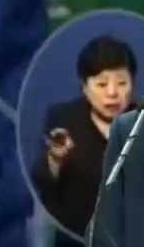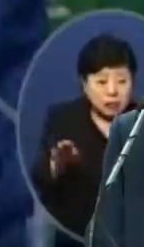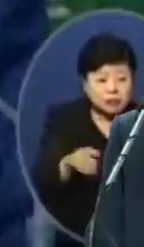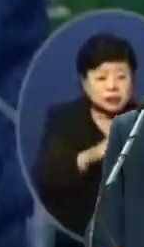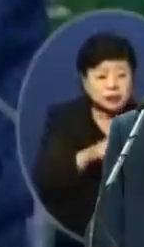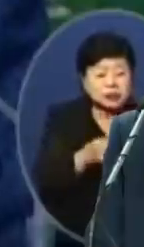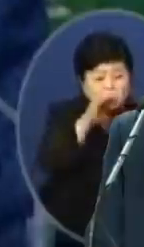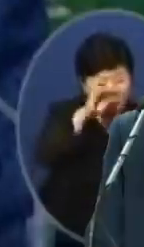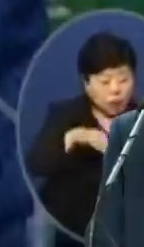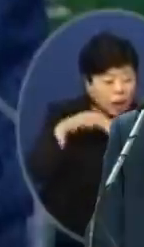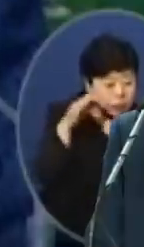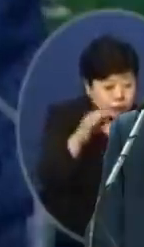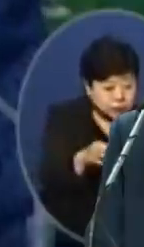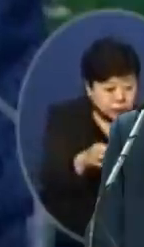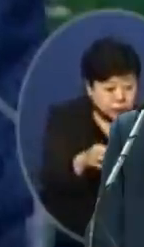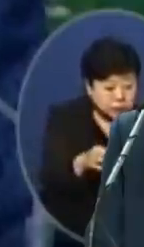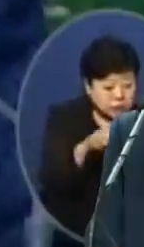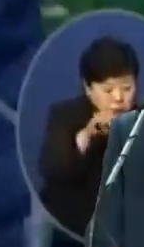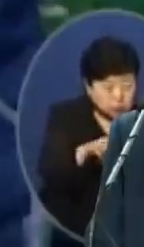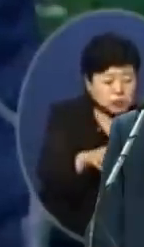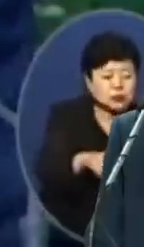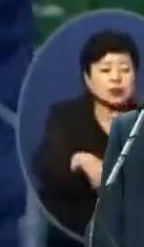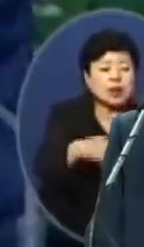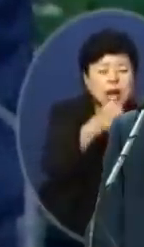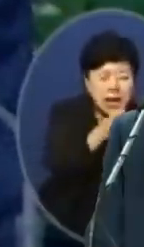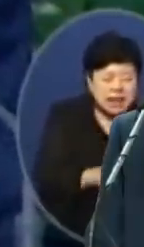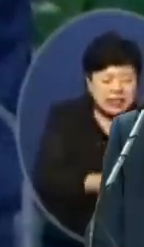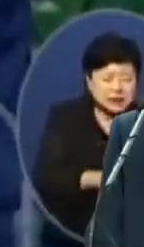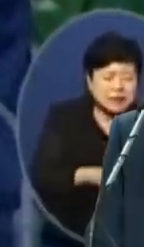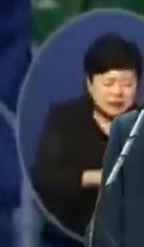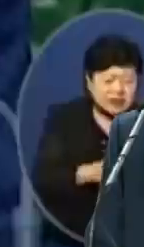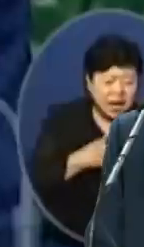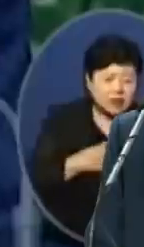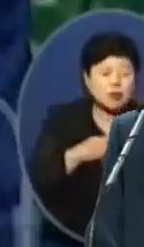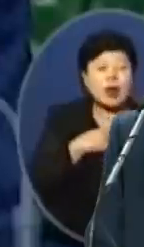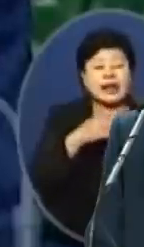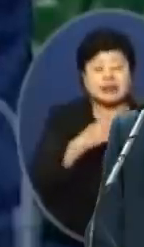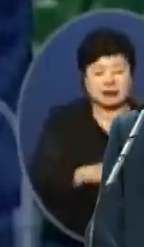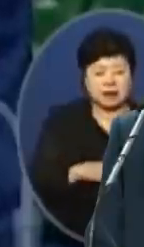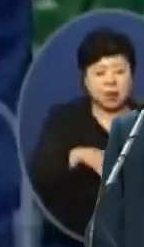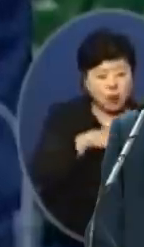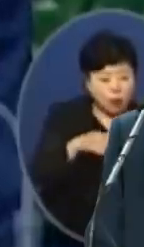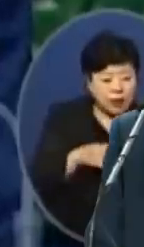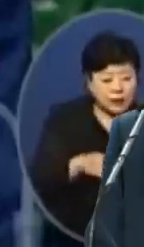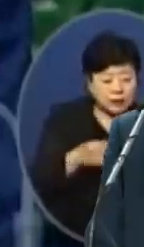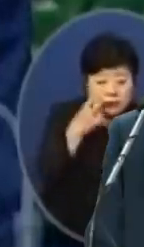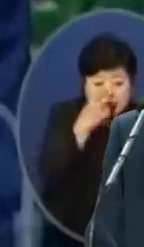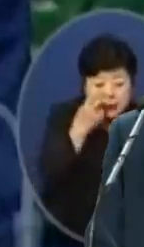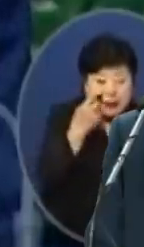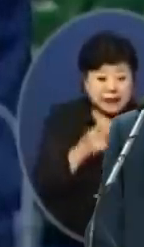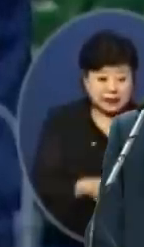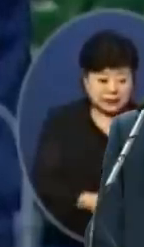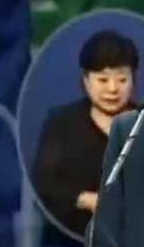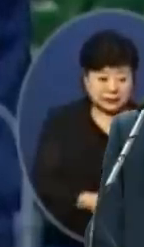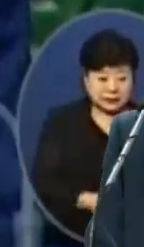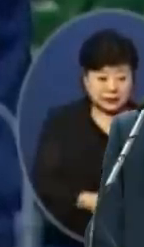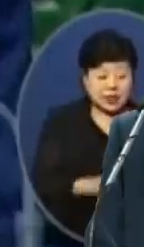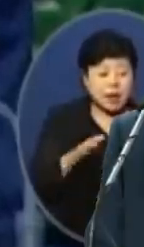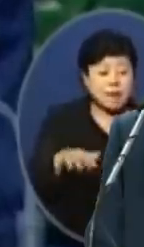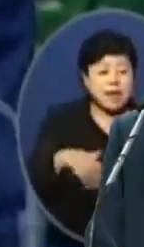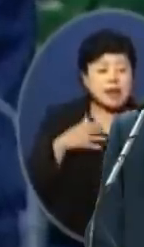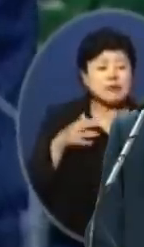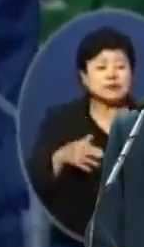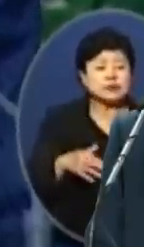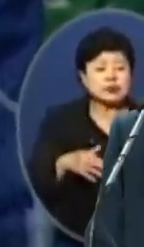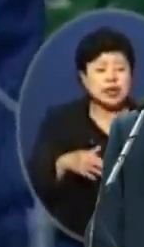그쪽에서 오라고 손짓하면 그로써 하나님의 뜻을 알 수가 있는 것입니다. 그러므로 환경을 살펴봐야 되는 것입니다. 바람이